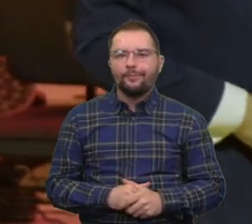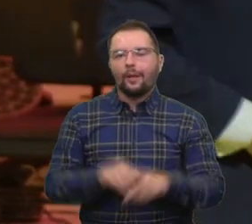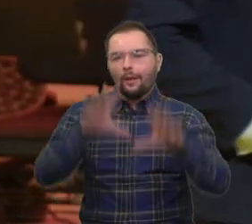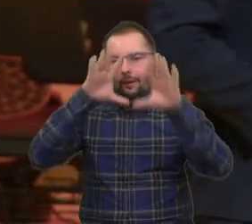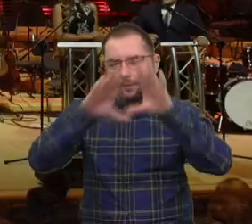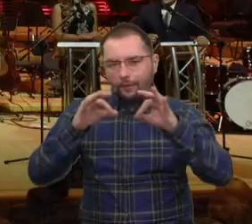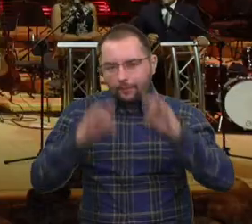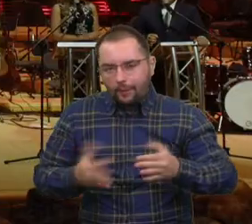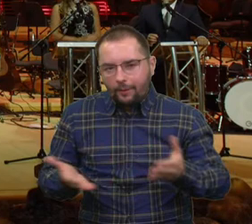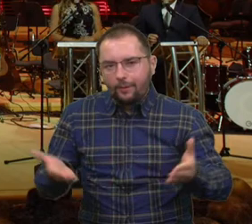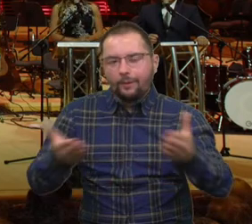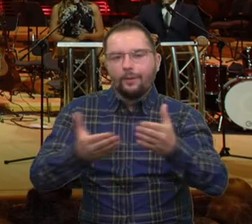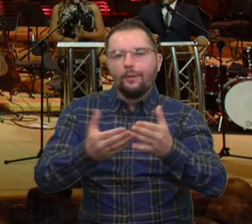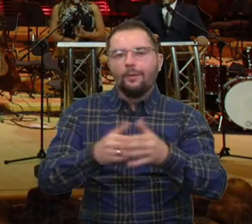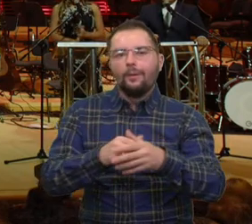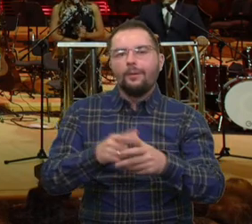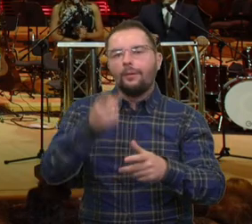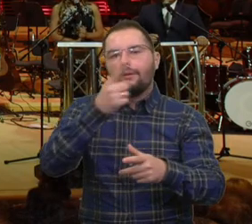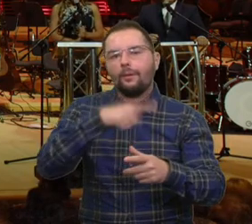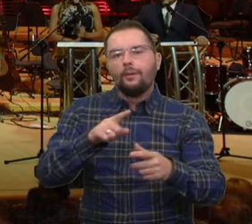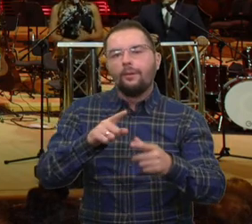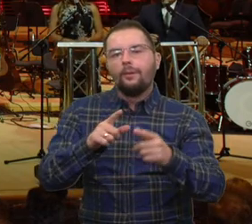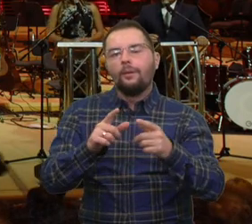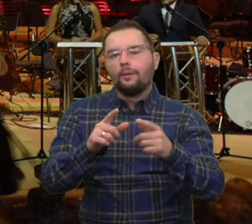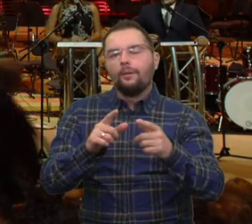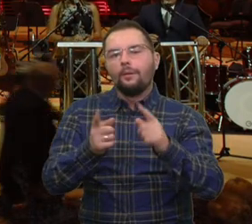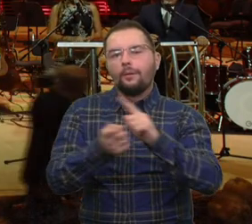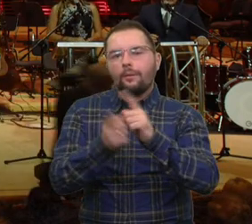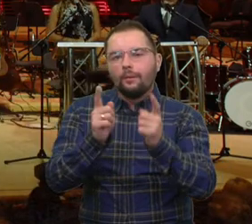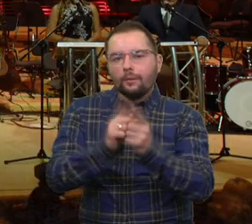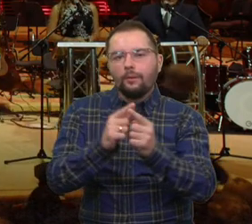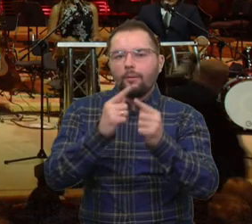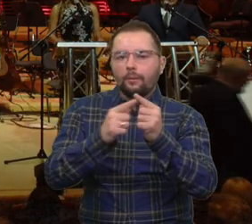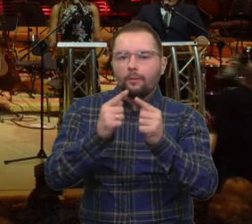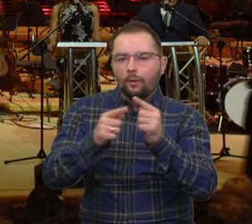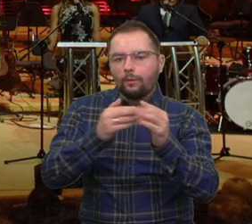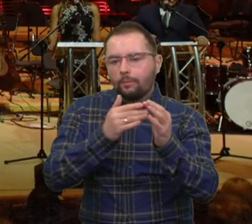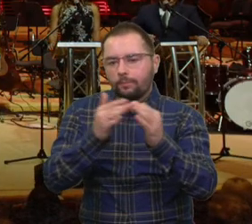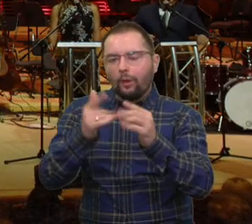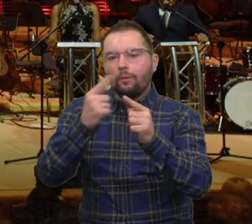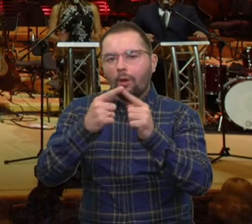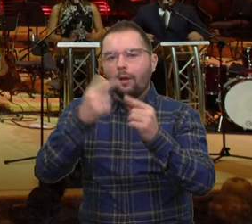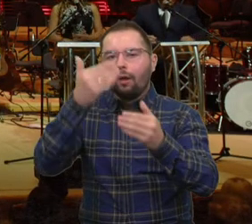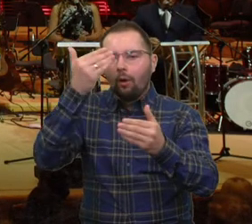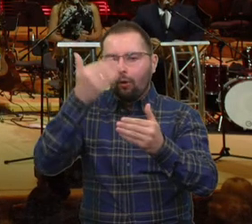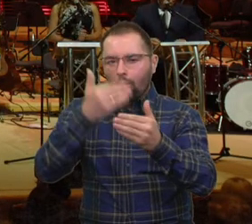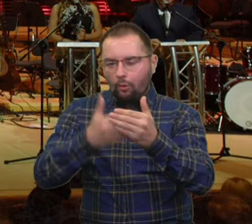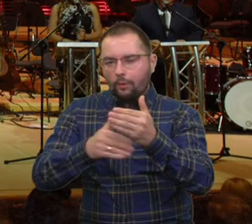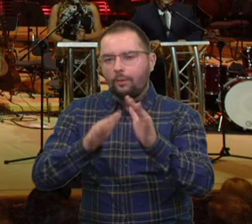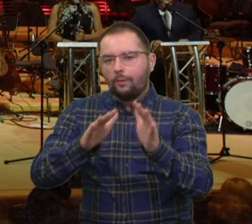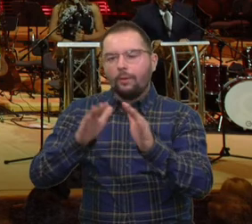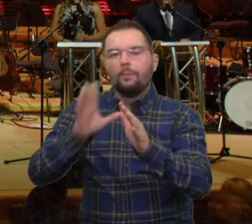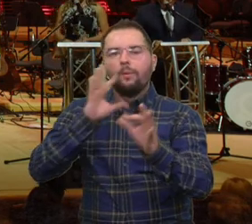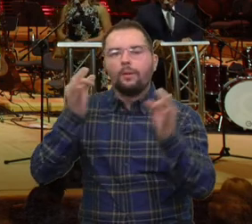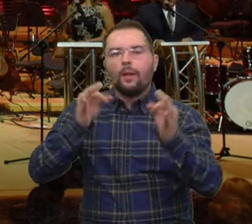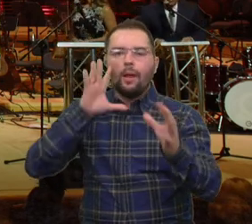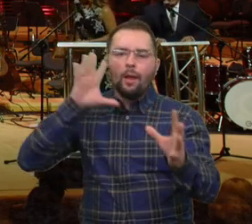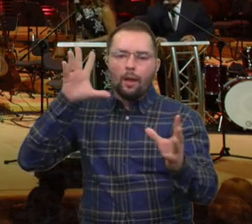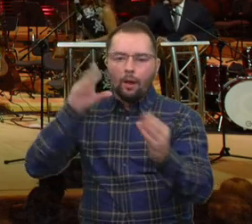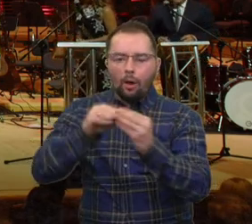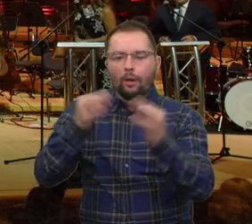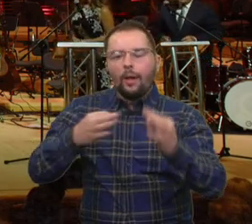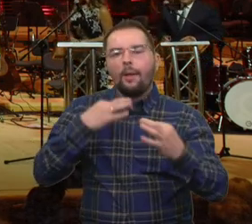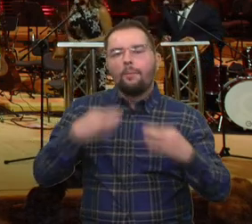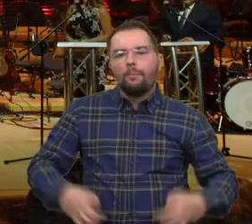Szanowni państwo, ta część naszego spotkania zwolna zbliża się do końca, więc jeśli państwo pozwolą, prosimy o podsumowanie pana marszałka